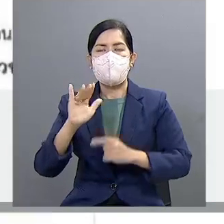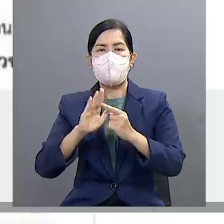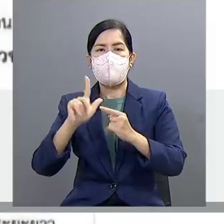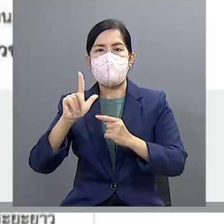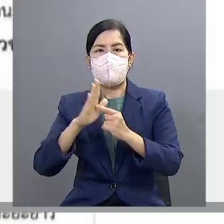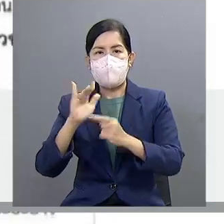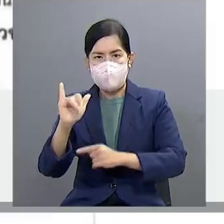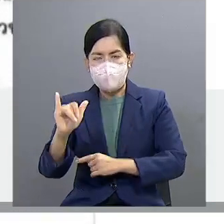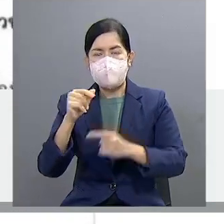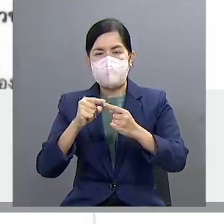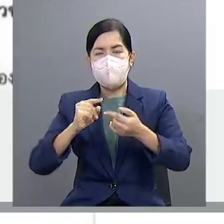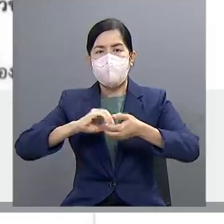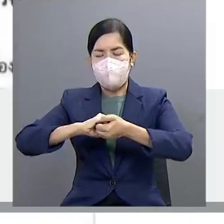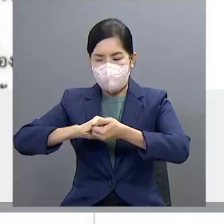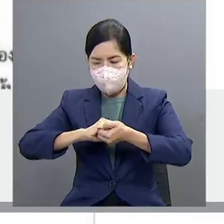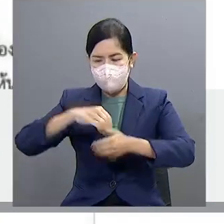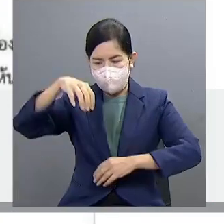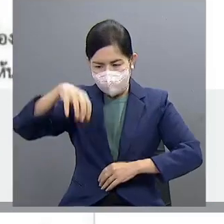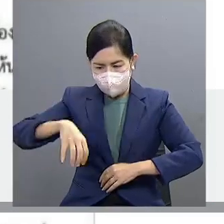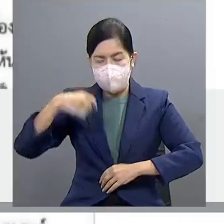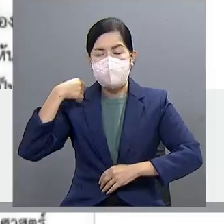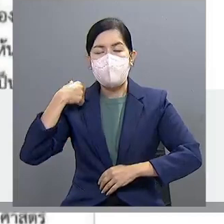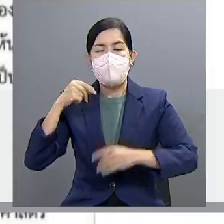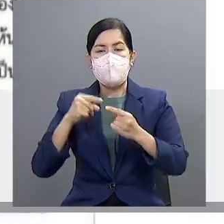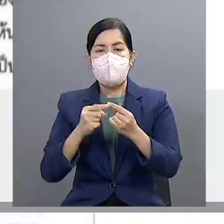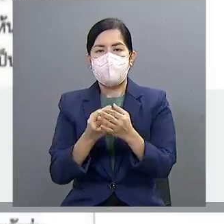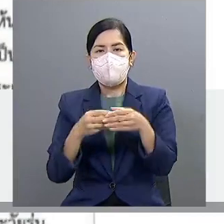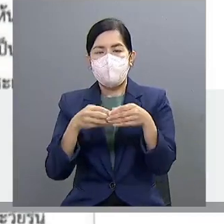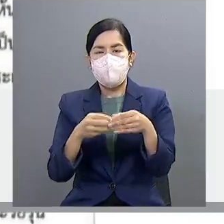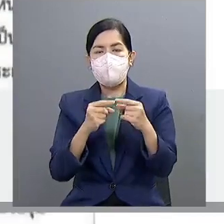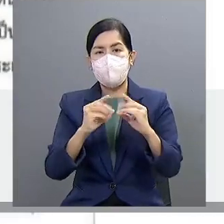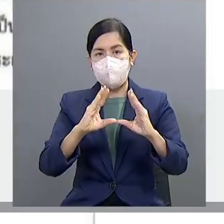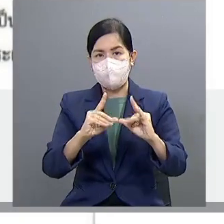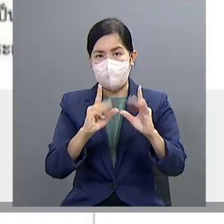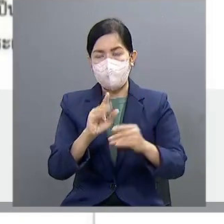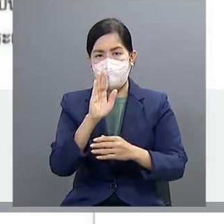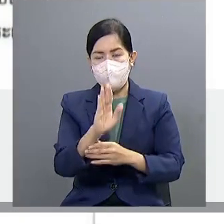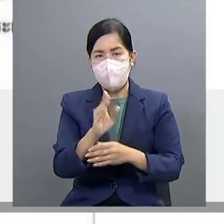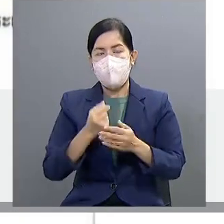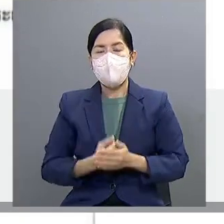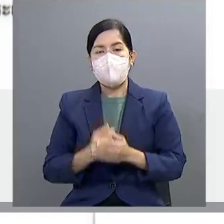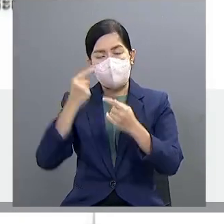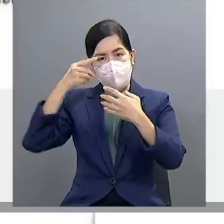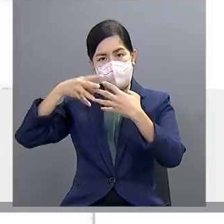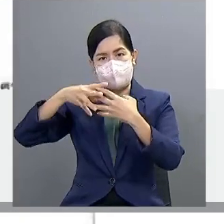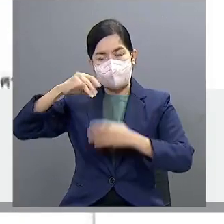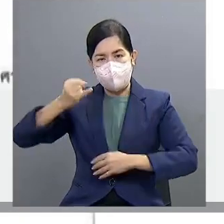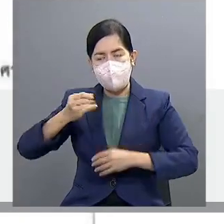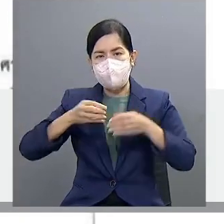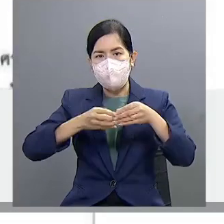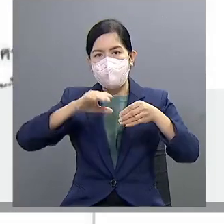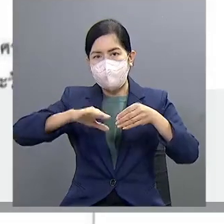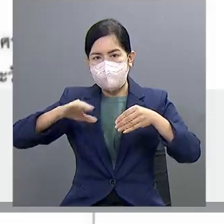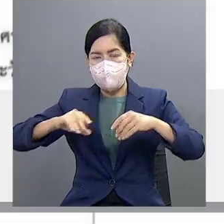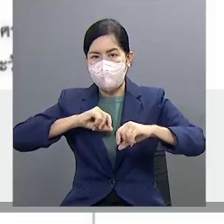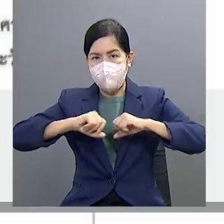ารประสาทวิทยาประเทศไทยชมรมจิตแพทย์เด็กและวัยรุ่นแห่งประเทศไทยชมรมพัฒนาการและพฤติกรรม